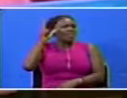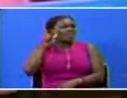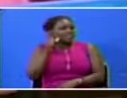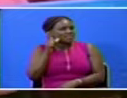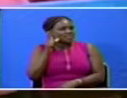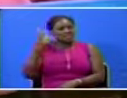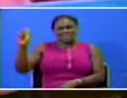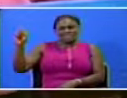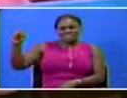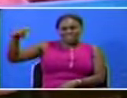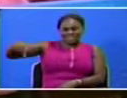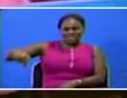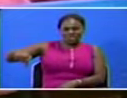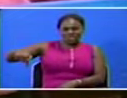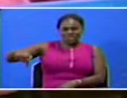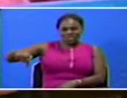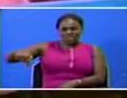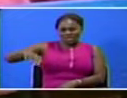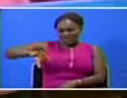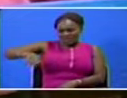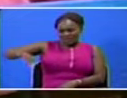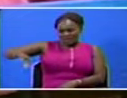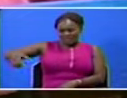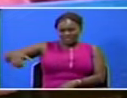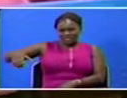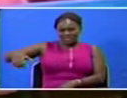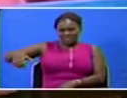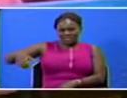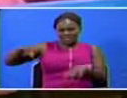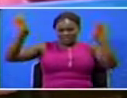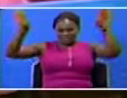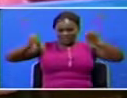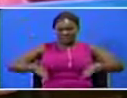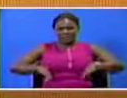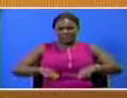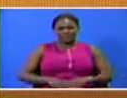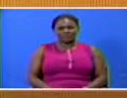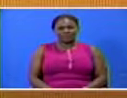KTN Leo, katika kaunti ya Uasin Gishu.